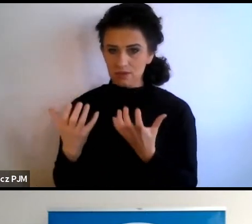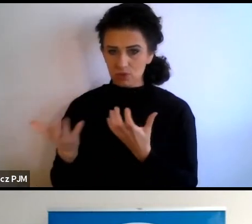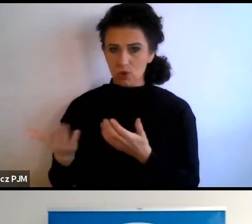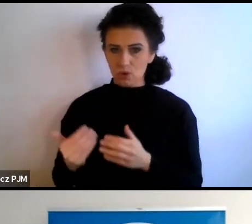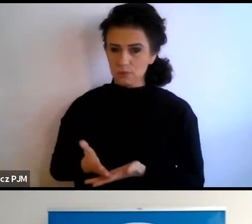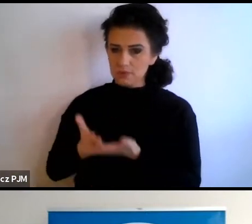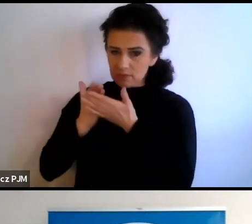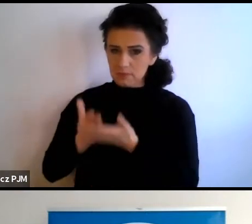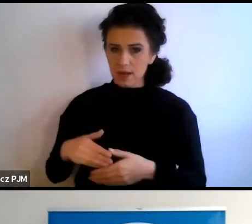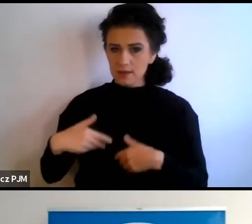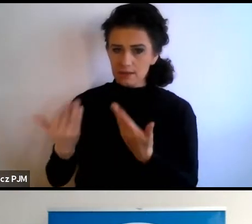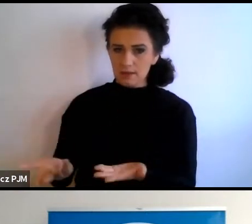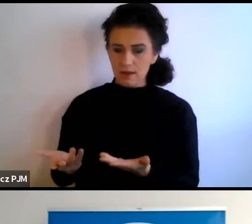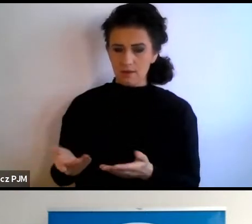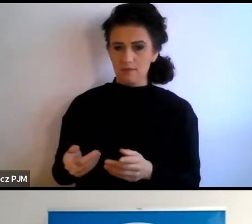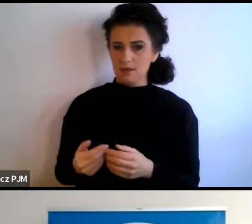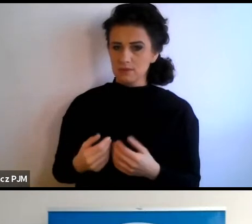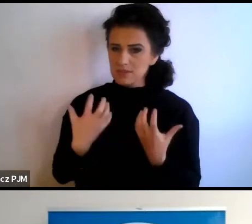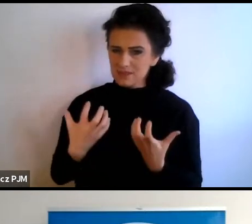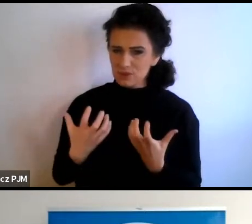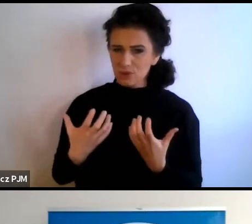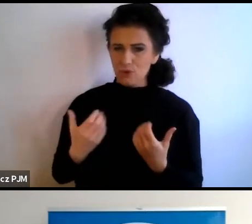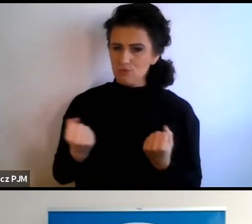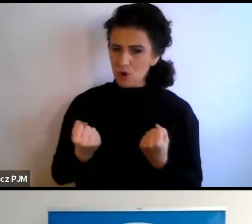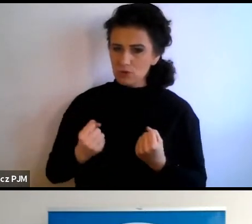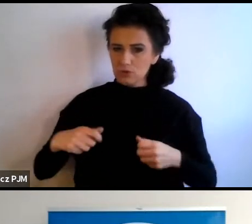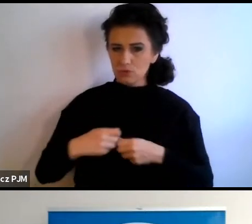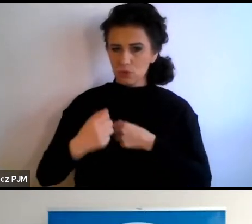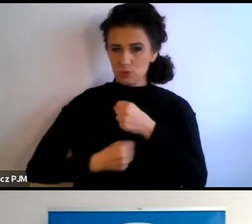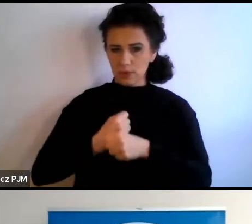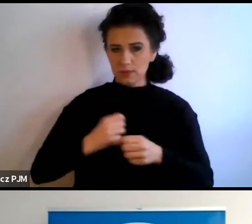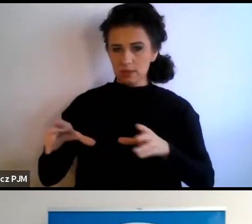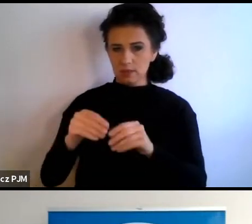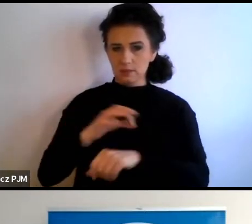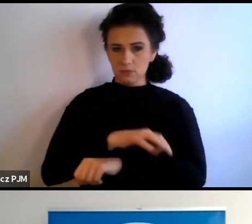wspierać. Więc uważam, że to jest ogromna wartość dodana.